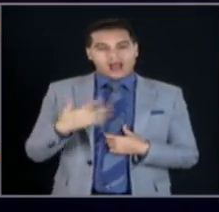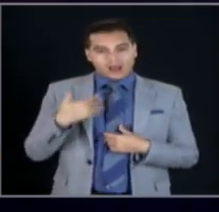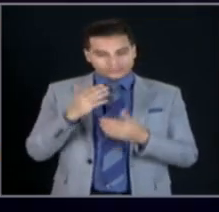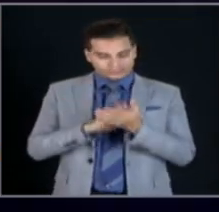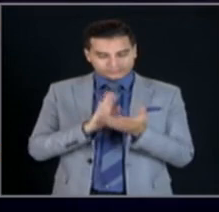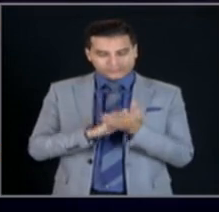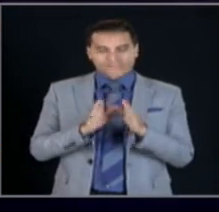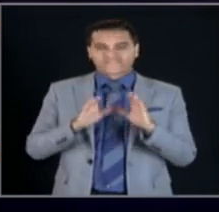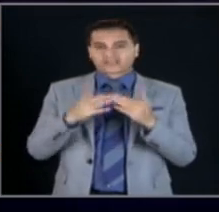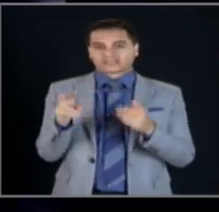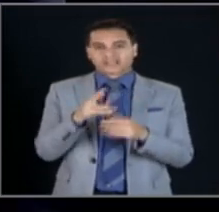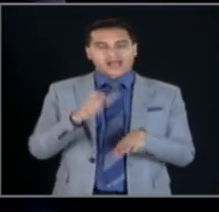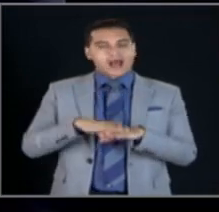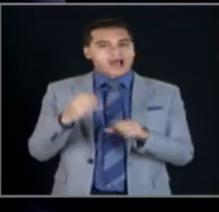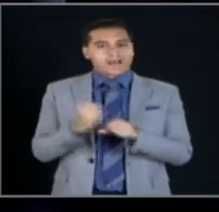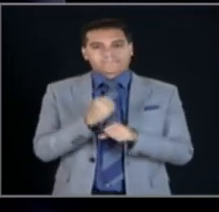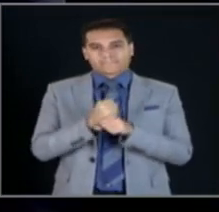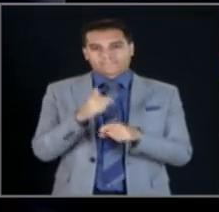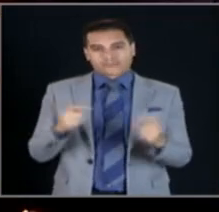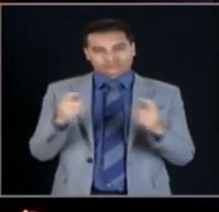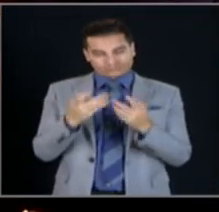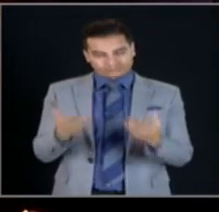احيي الفرقتين على ماتش النهارده